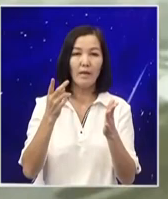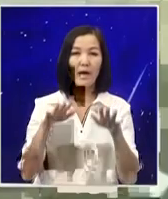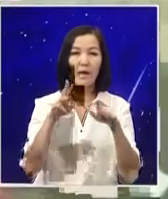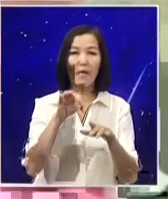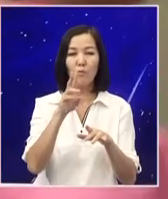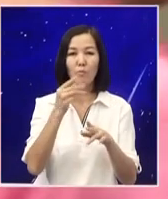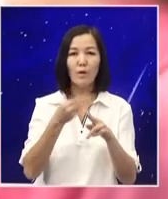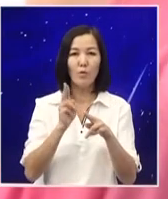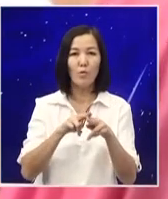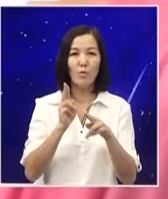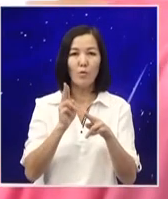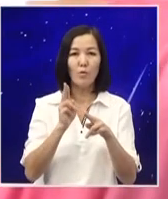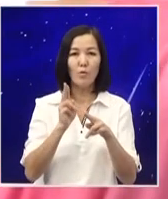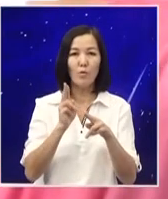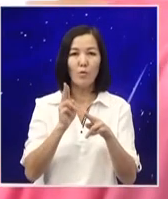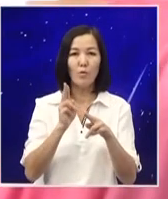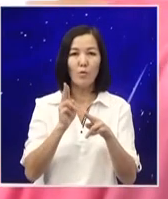Мумбай үшін сирек құбылыс.